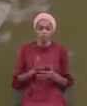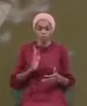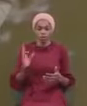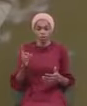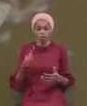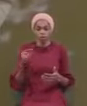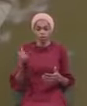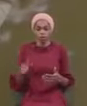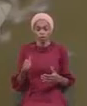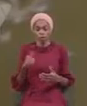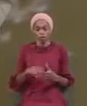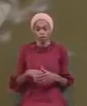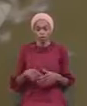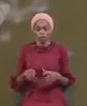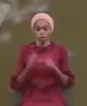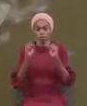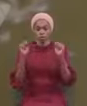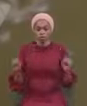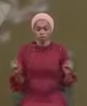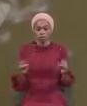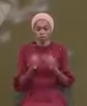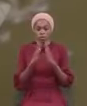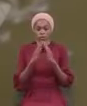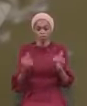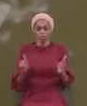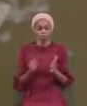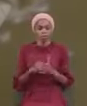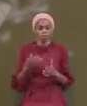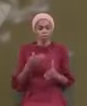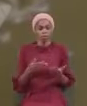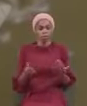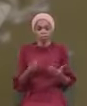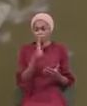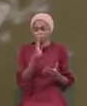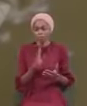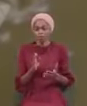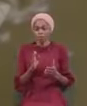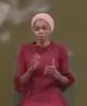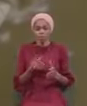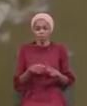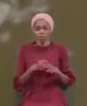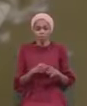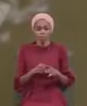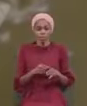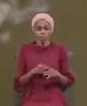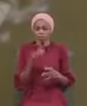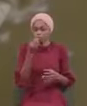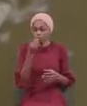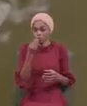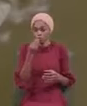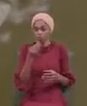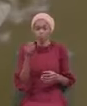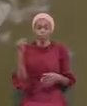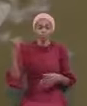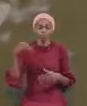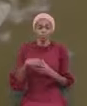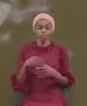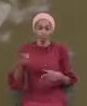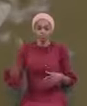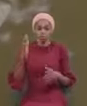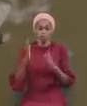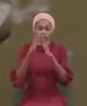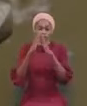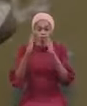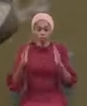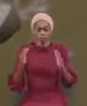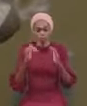dans sa maison et nous allons maintenant mettre Dieu à la à l'épreuve et partager